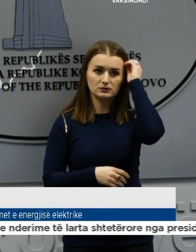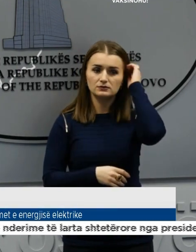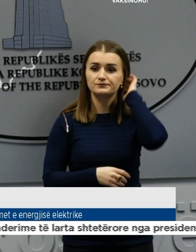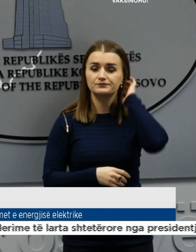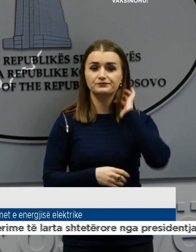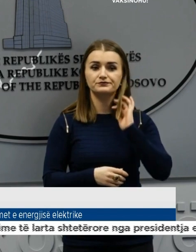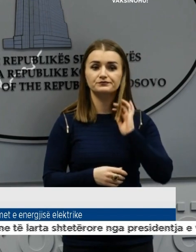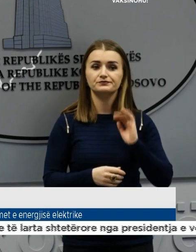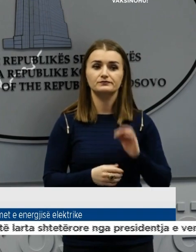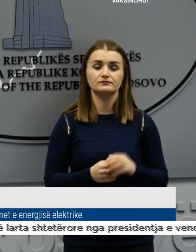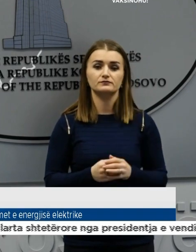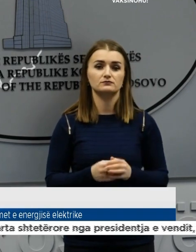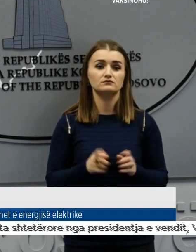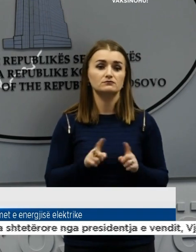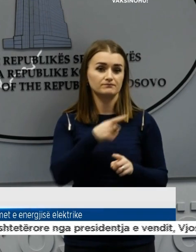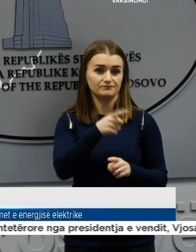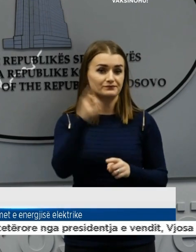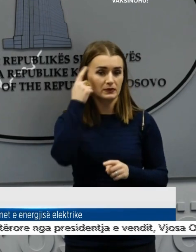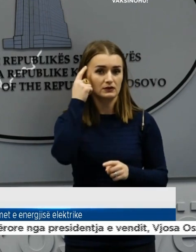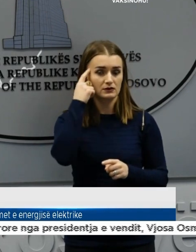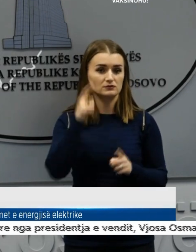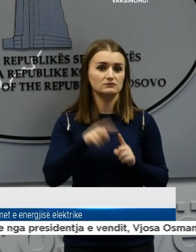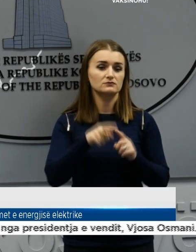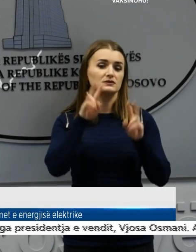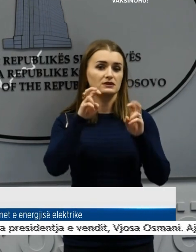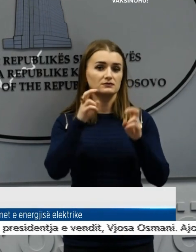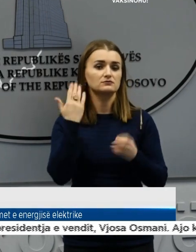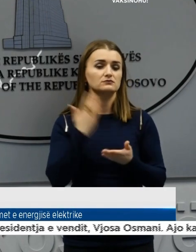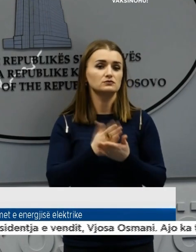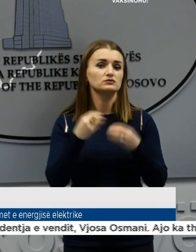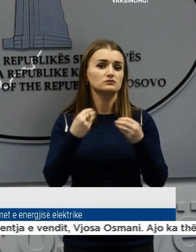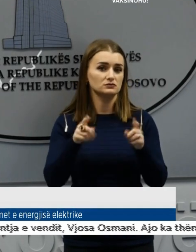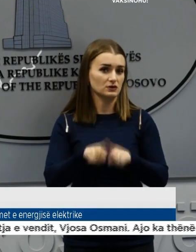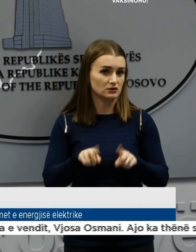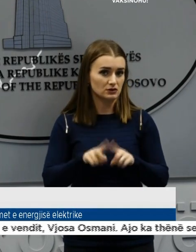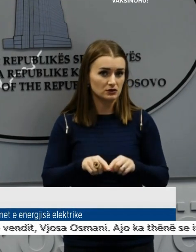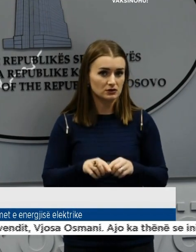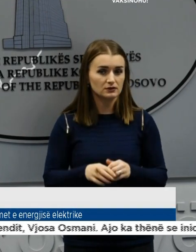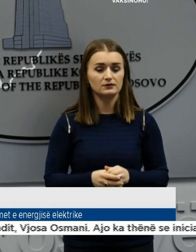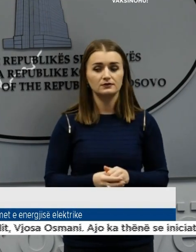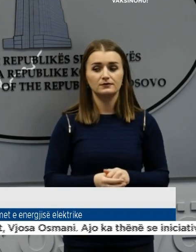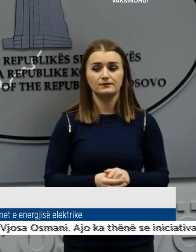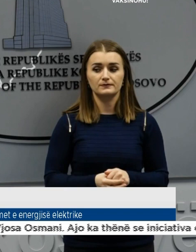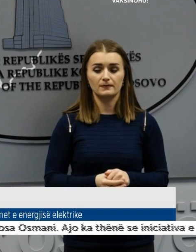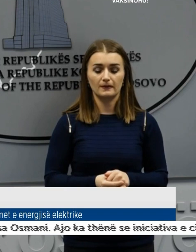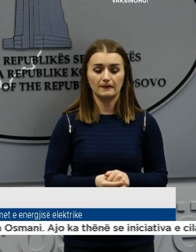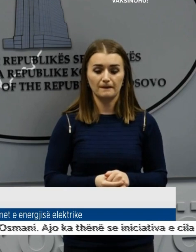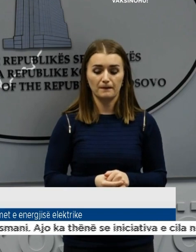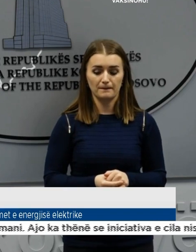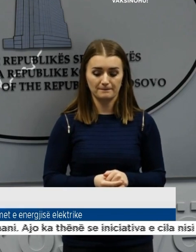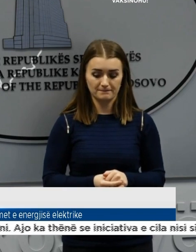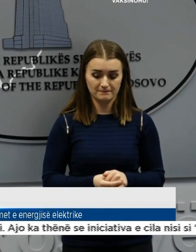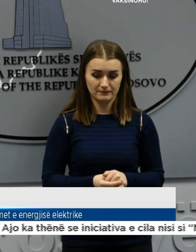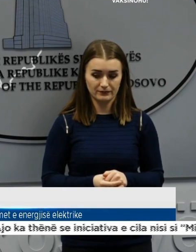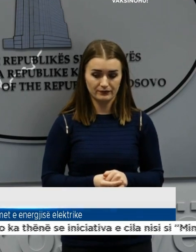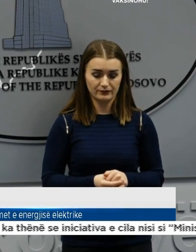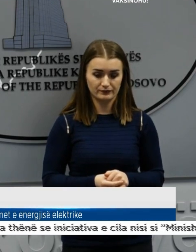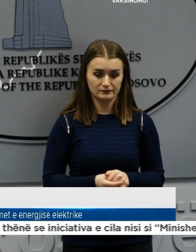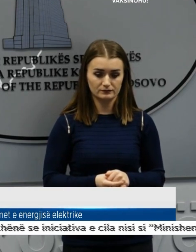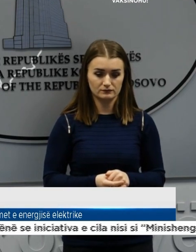Siç e dini, një temë për cilën është folur disa herë deri tani, nga në fillim të këtij viti